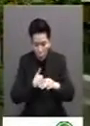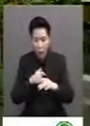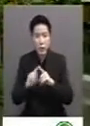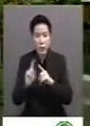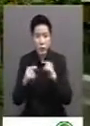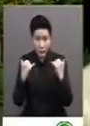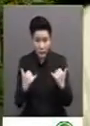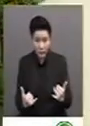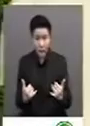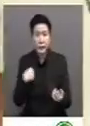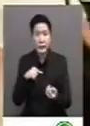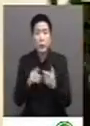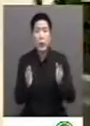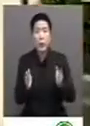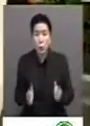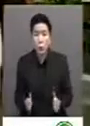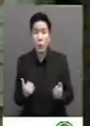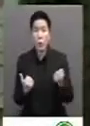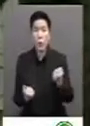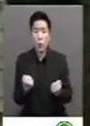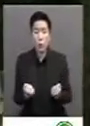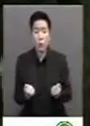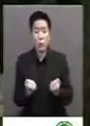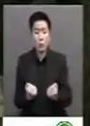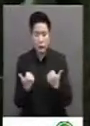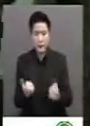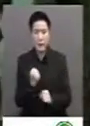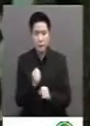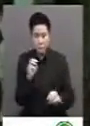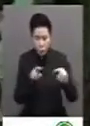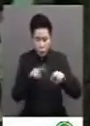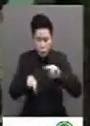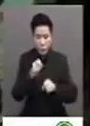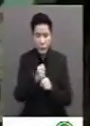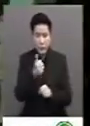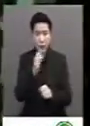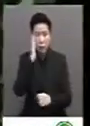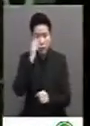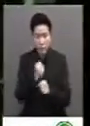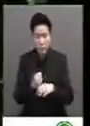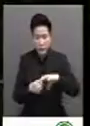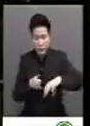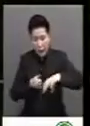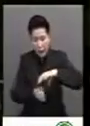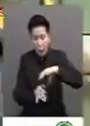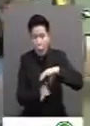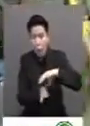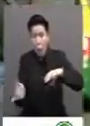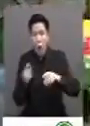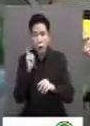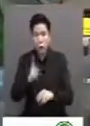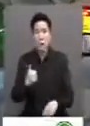ปลอดภัยไม่ว่าจะคนหรือรถขณะที่ผู้บัญชาการก็เน้นย้ำค่ะว่าให้จุดเข้าออกสถานที่ต่างๆนั้นต้องติดตั้งก